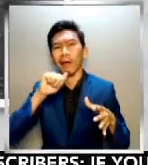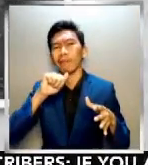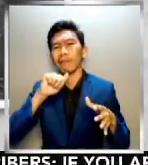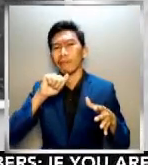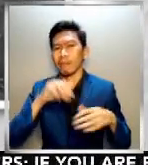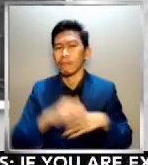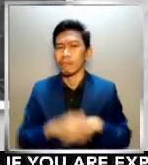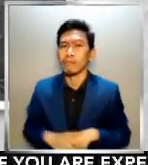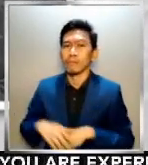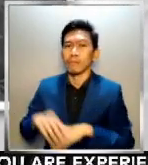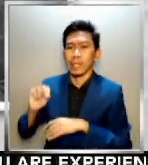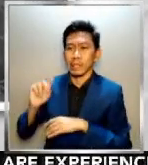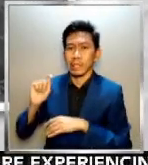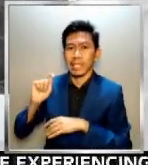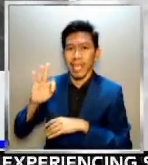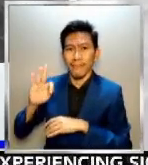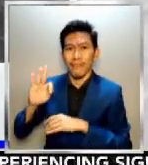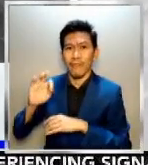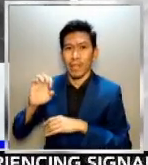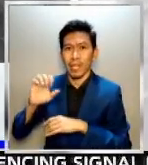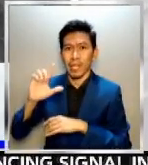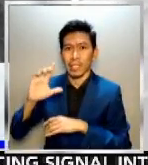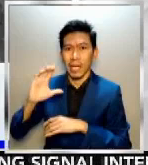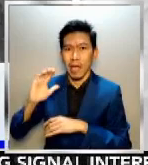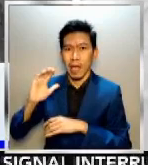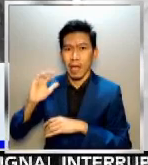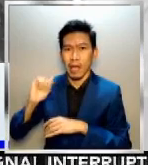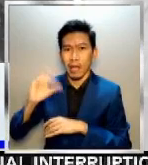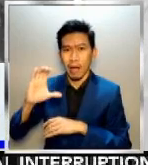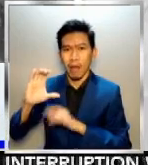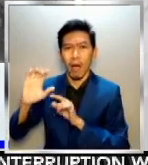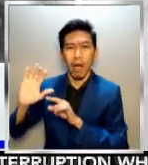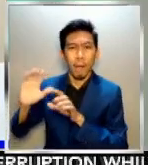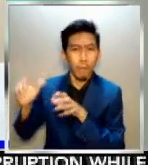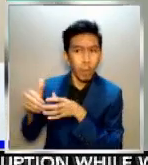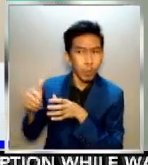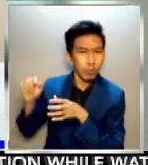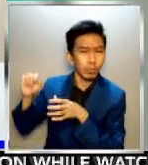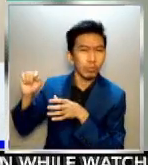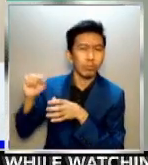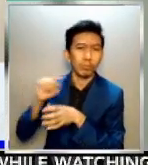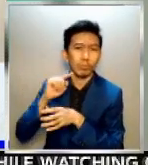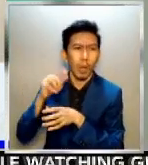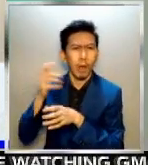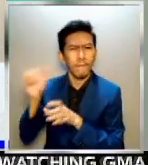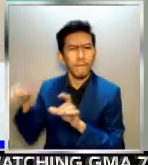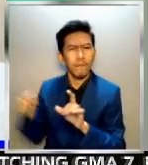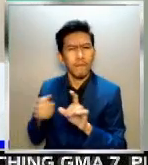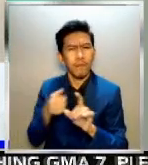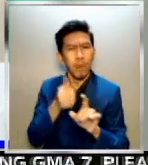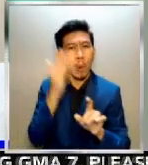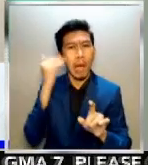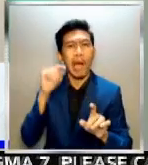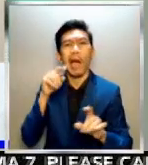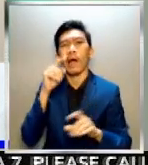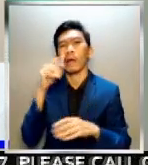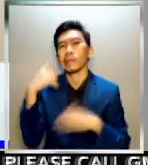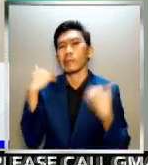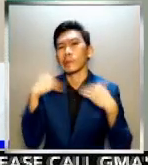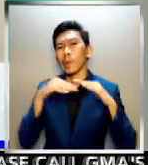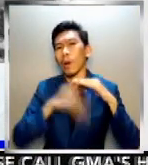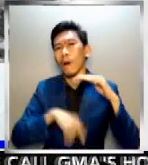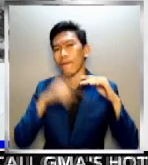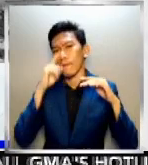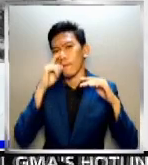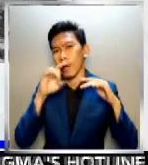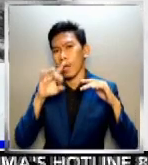to End Local Communist Armed Conflict o NTF-LCOC, natuntun ang grupo dahil sa minor de edad na babaeng nahuli sa hiwalay na engkwentro sa